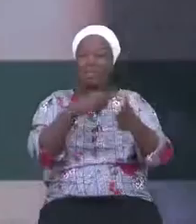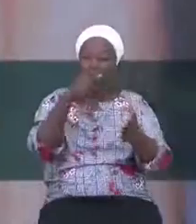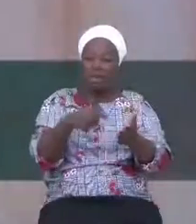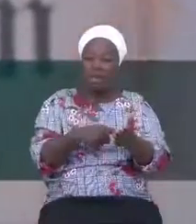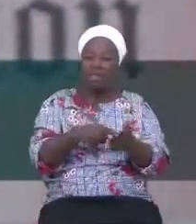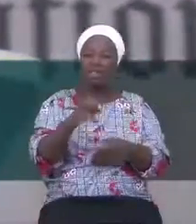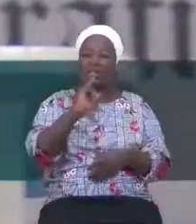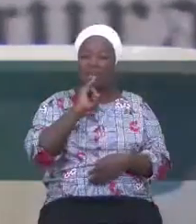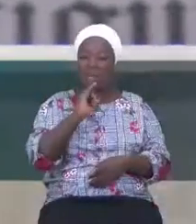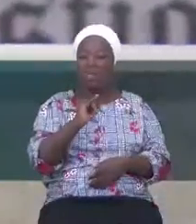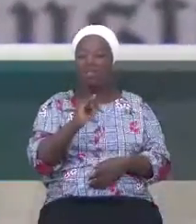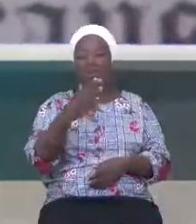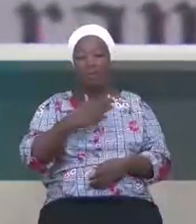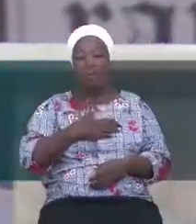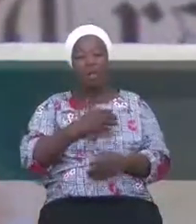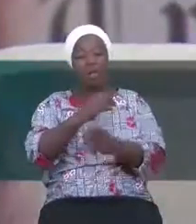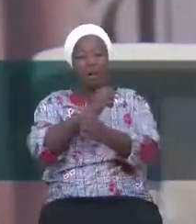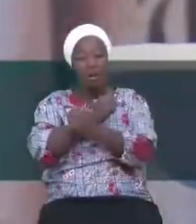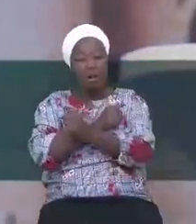Celui-ci est mon fils bien-aimé,